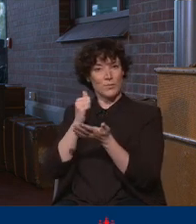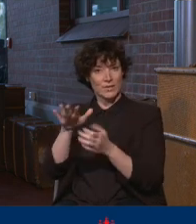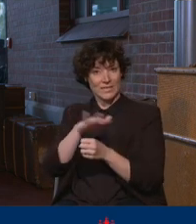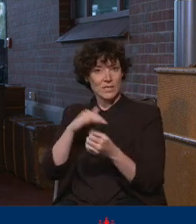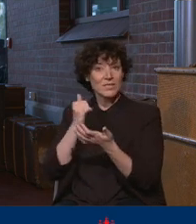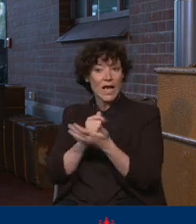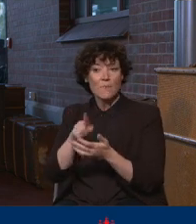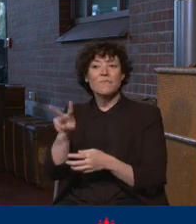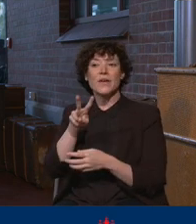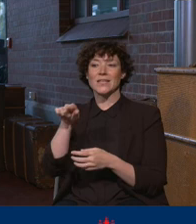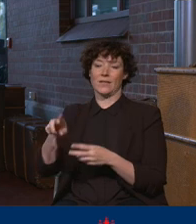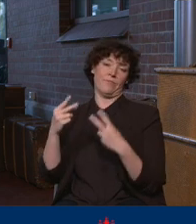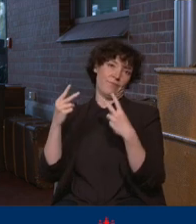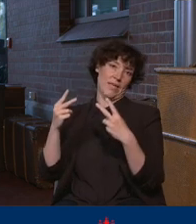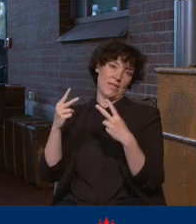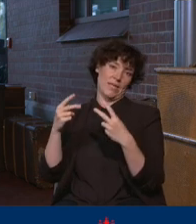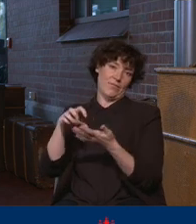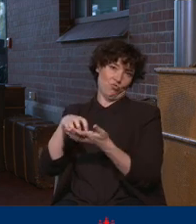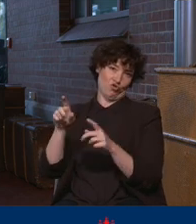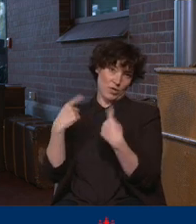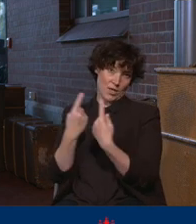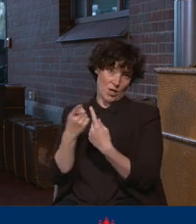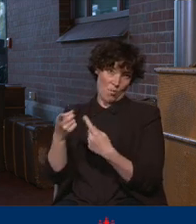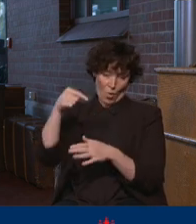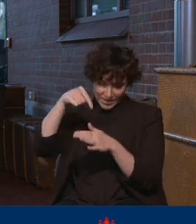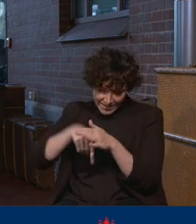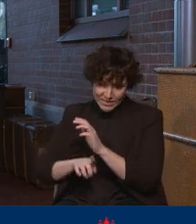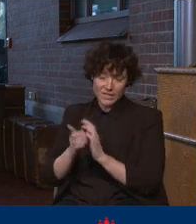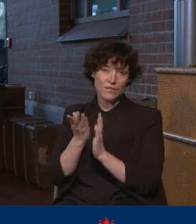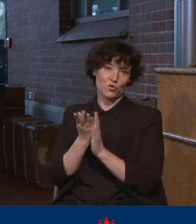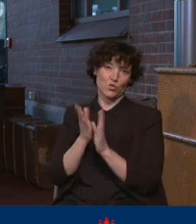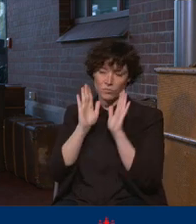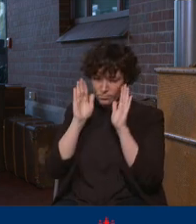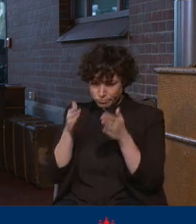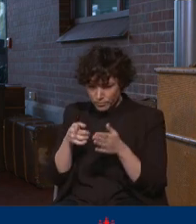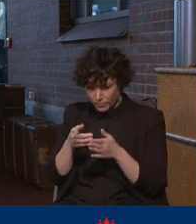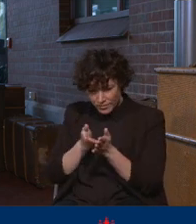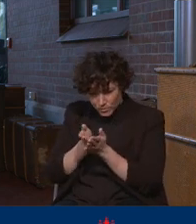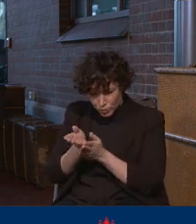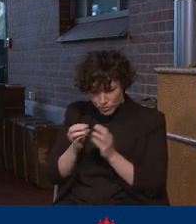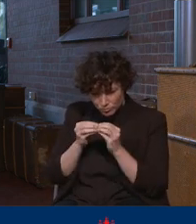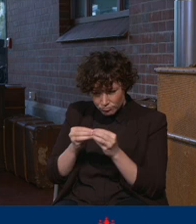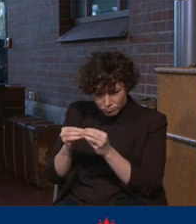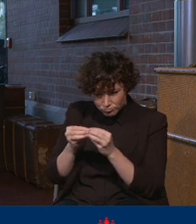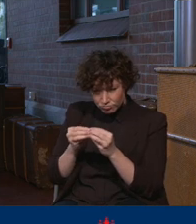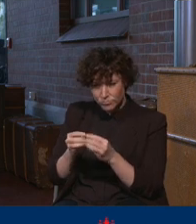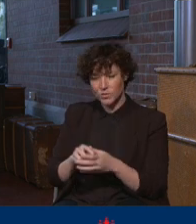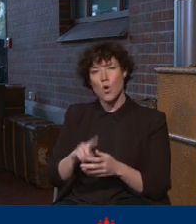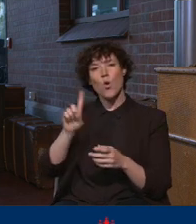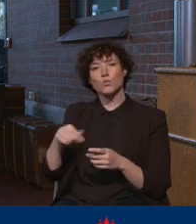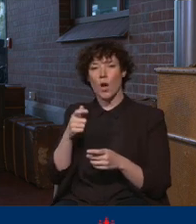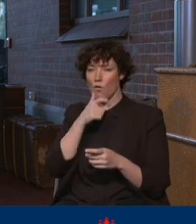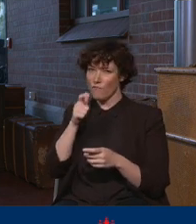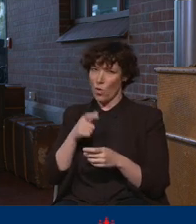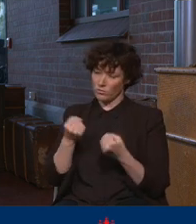wichtiger stadtraum wir haben uns da auch intensiv schon über jahre mit beschäftigt wir stehen da auch im wort also nochmal zu fisch gaststätte